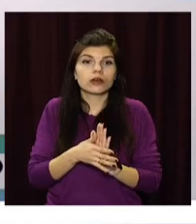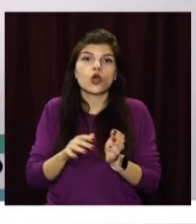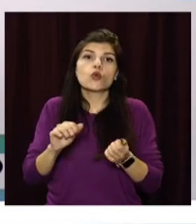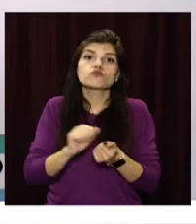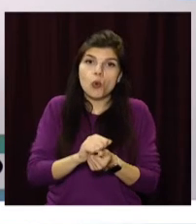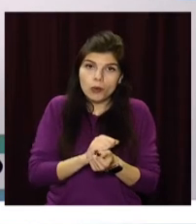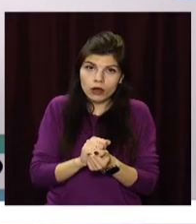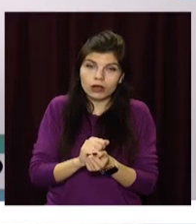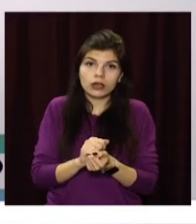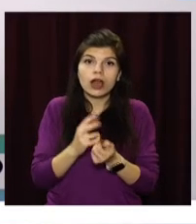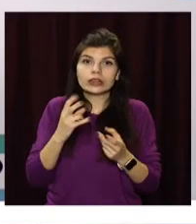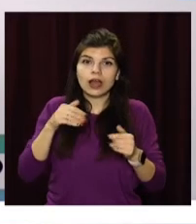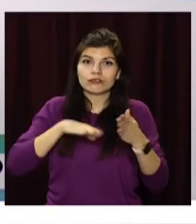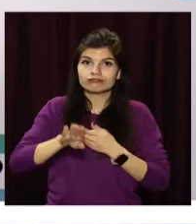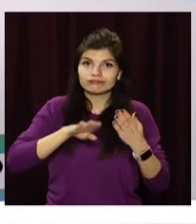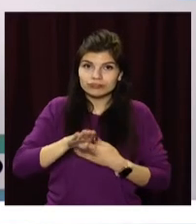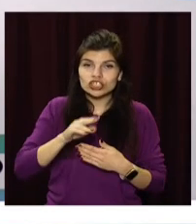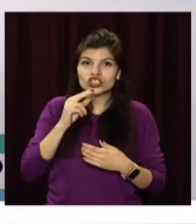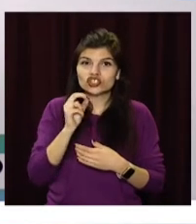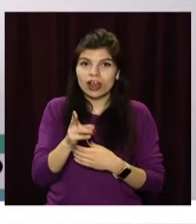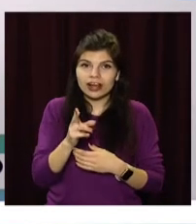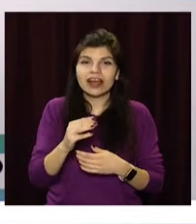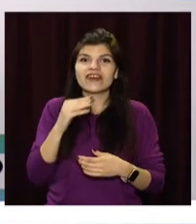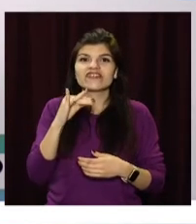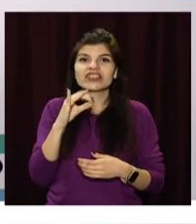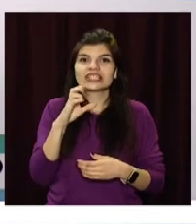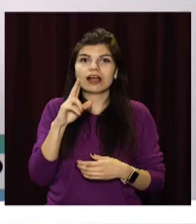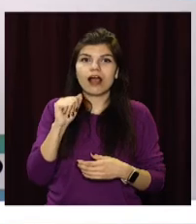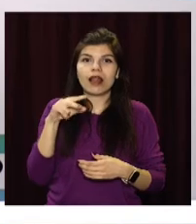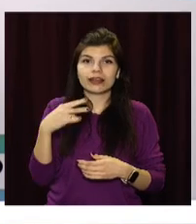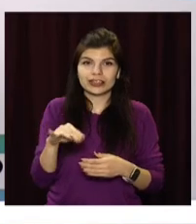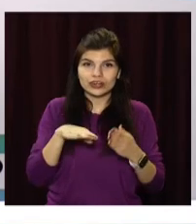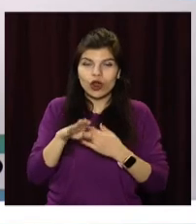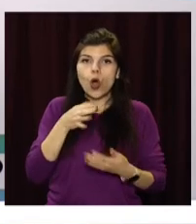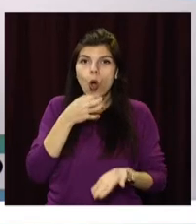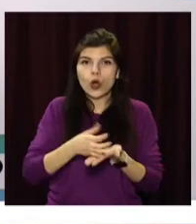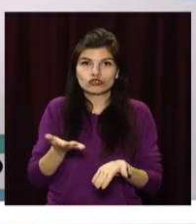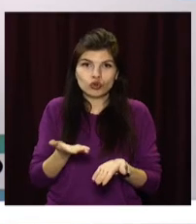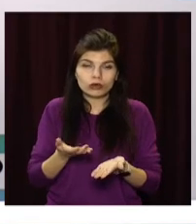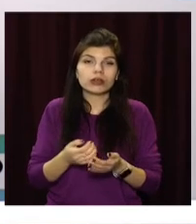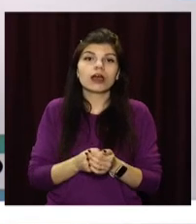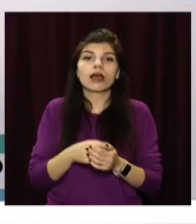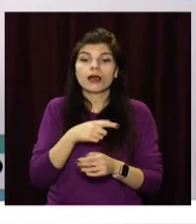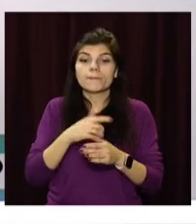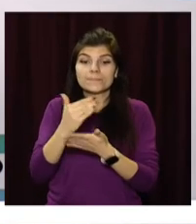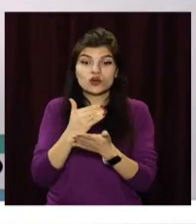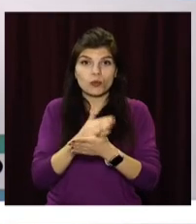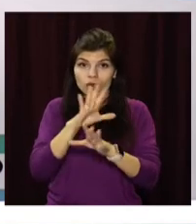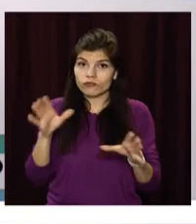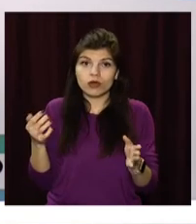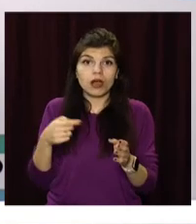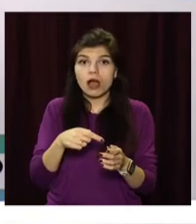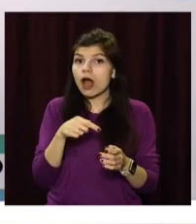бумагу на роздрукування чеків, фіскальних звітів. Програмний касовий апарат цього всього